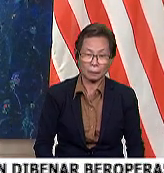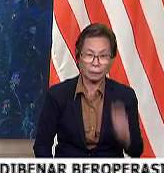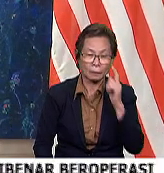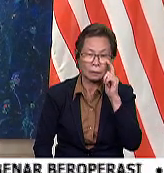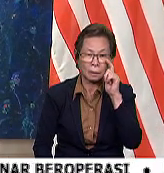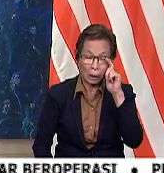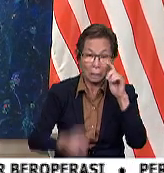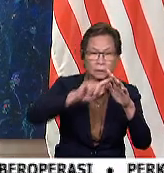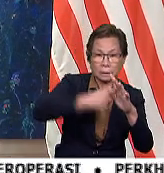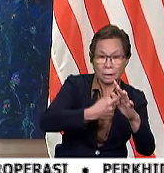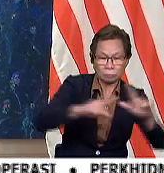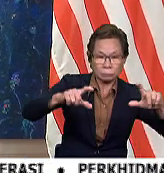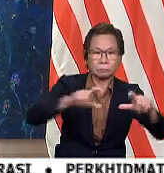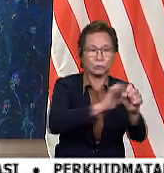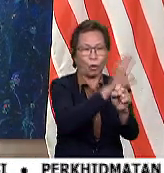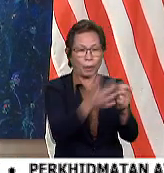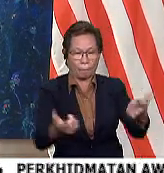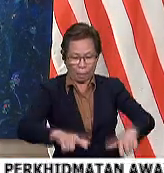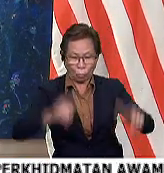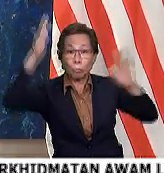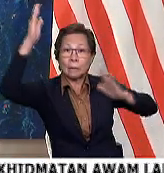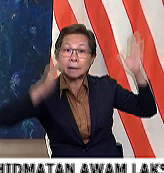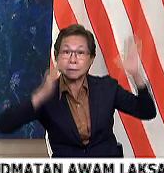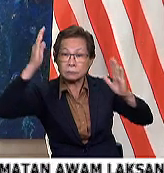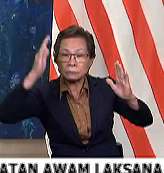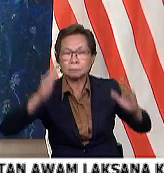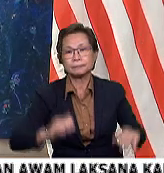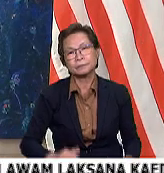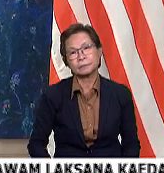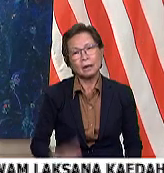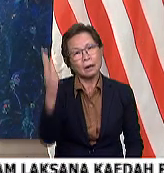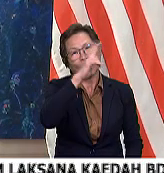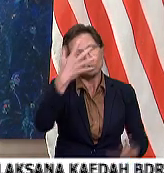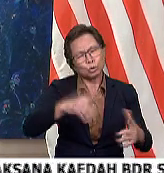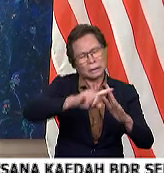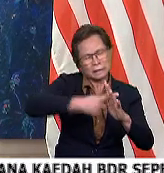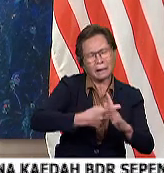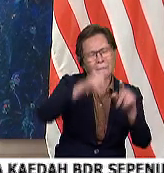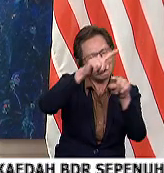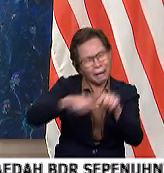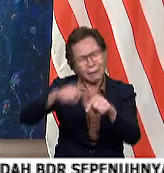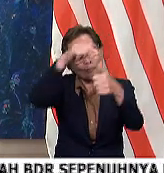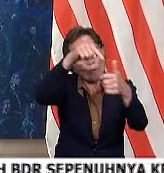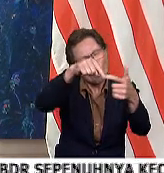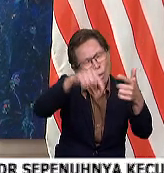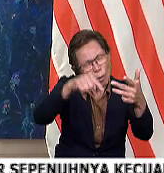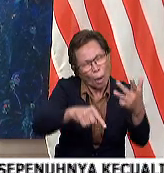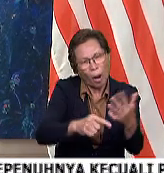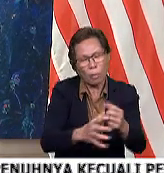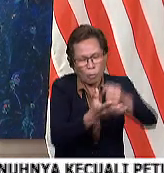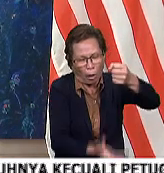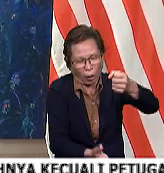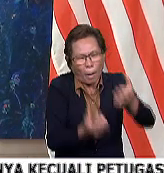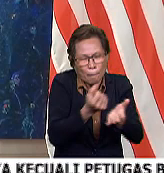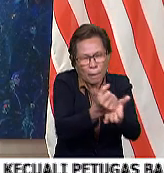semenjak audit 1990 negara kerajaan telah pun melaksanakan pelbagai PKS bantuan